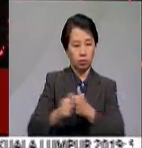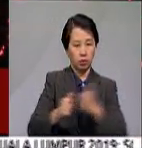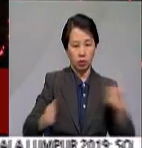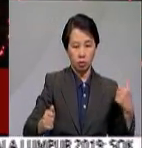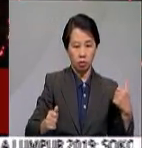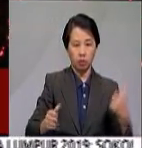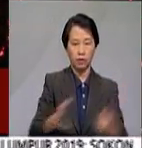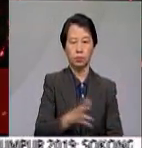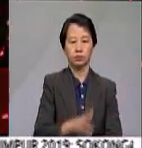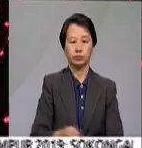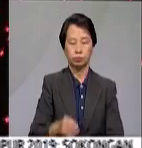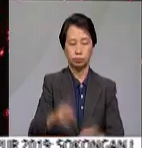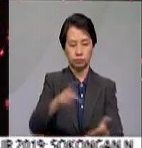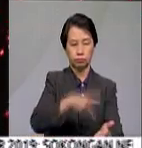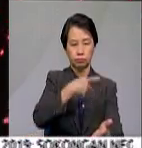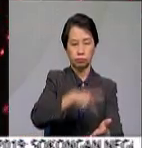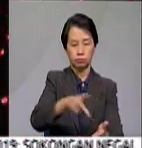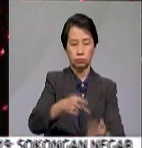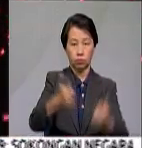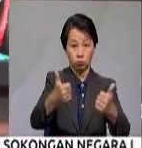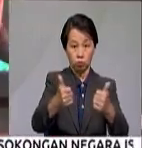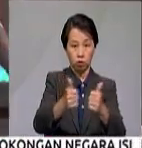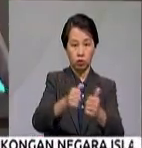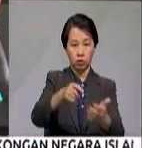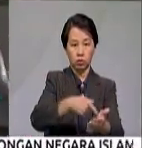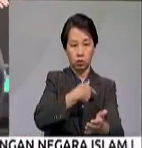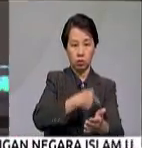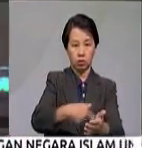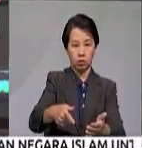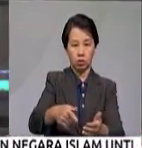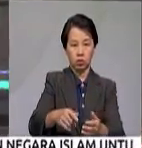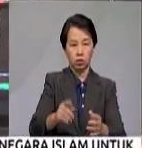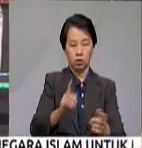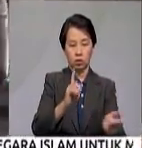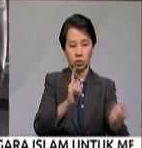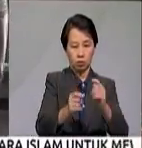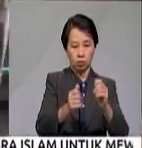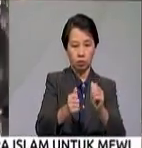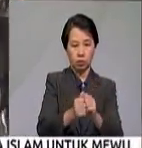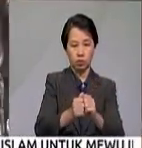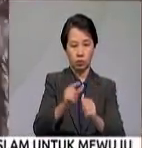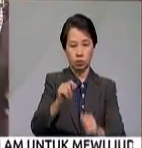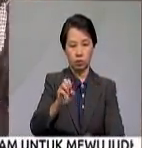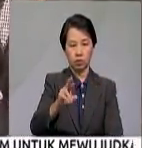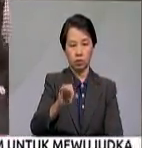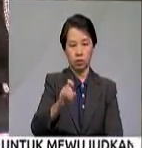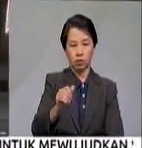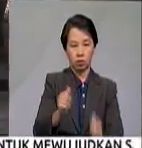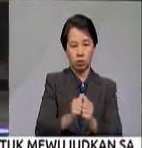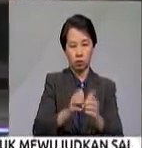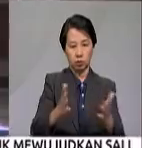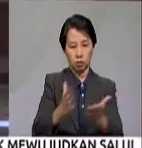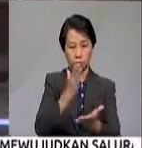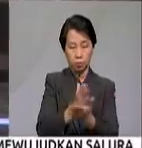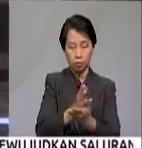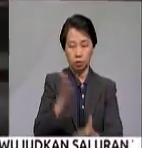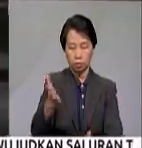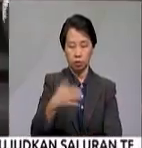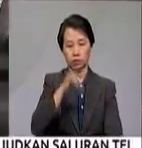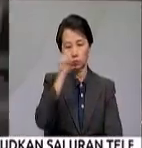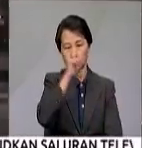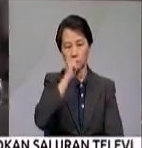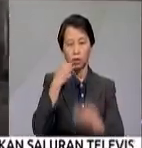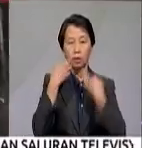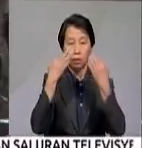dielakkan. Persembahan hebat dimulakan dengan lagu Tempo Transformer dan Gravity Tanpa Henti. Selain turut menyanyikan lagu-lagu